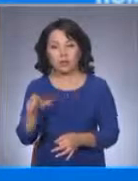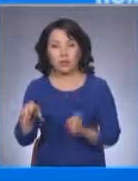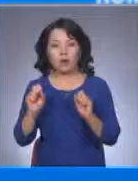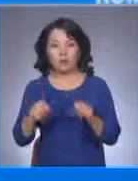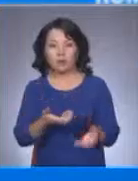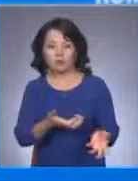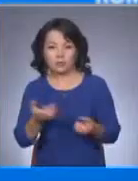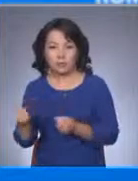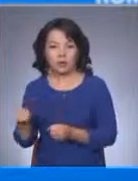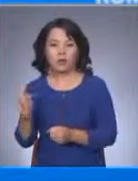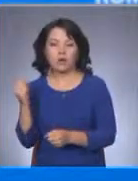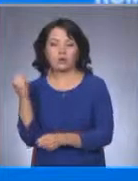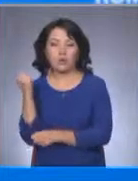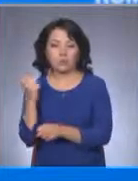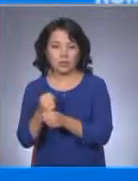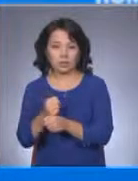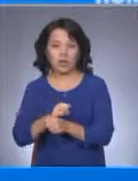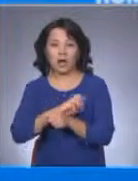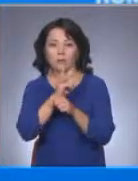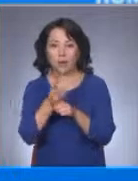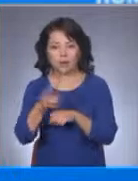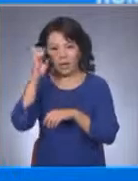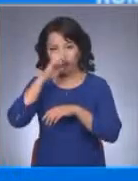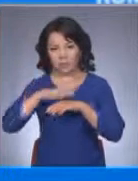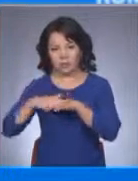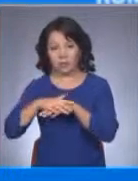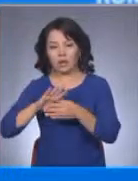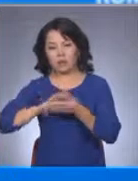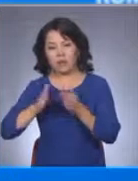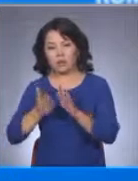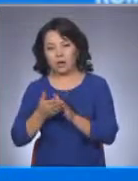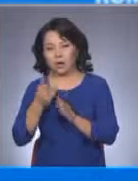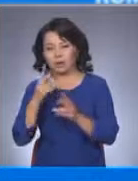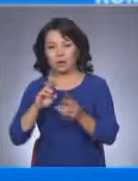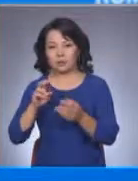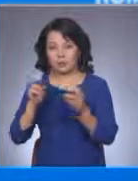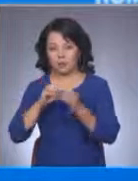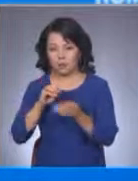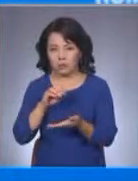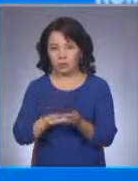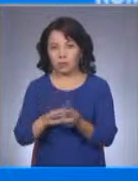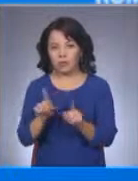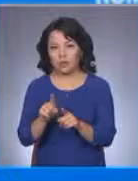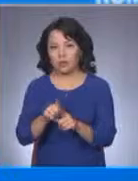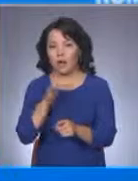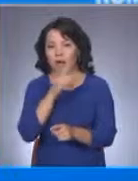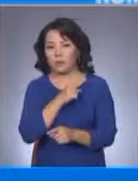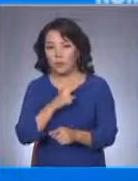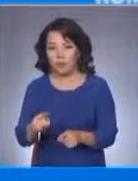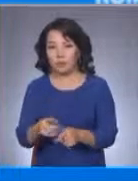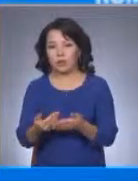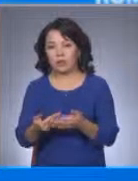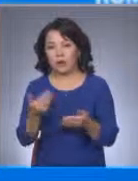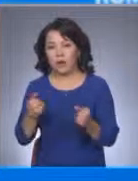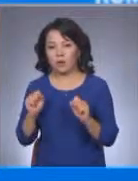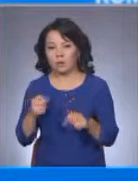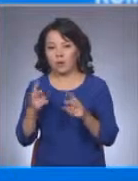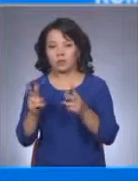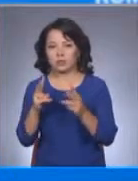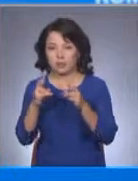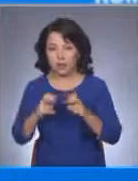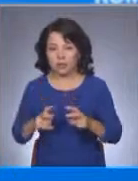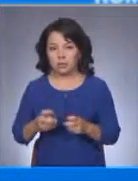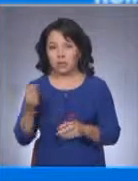етіп, және сосын оған мемлекет келісім шартта көзделген мерзім ішінде сол